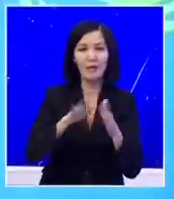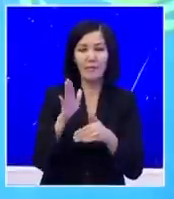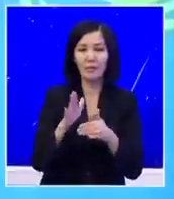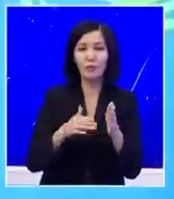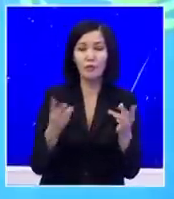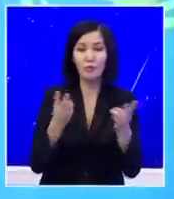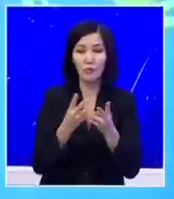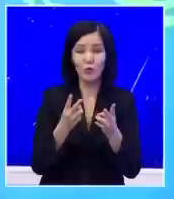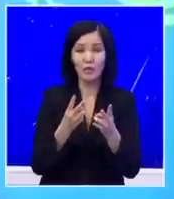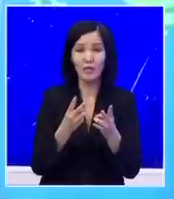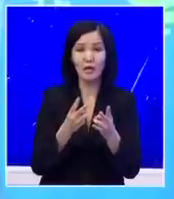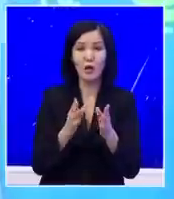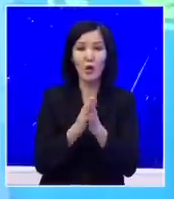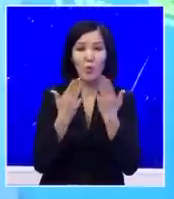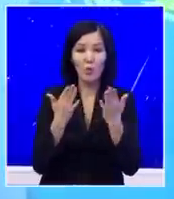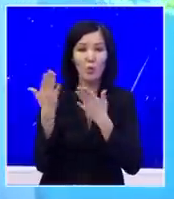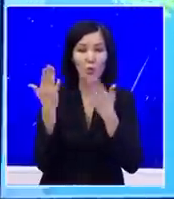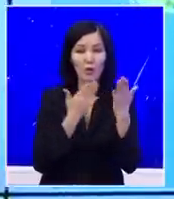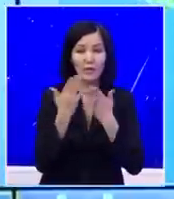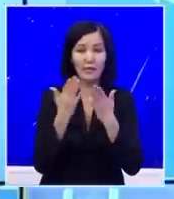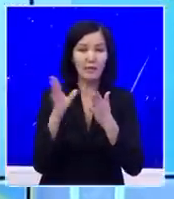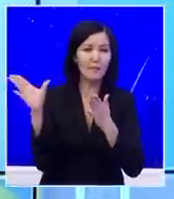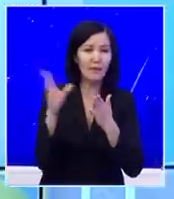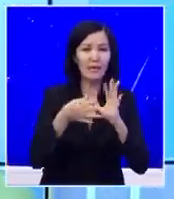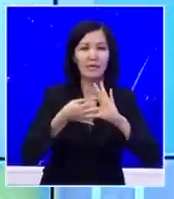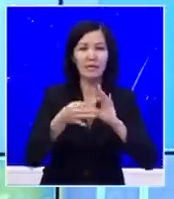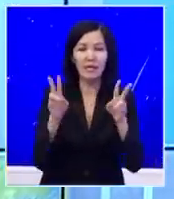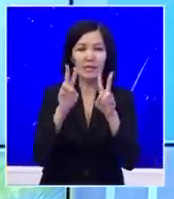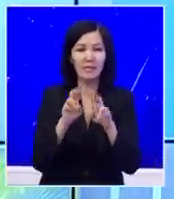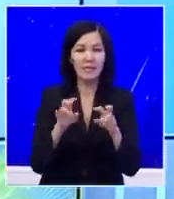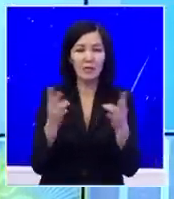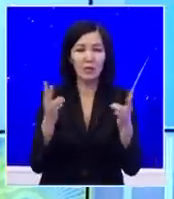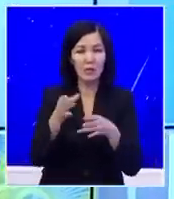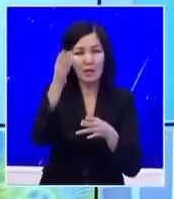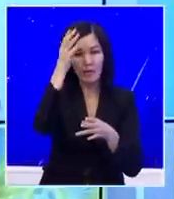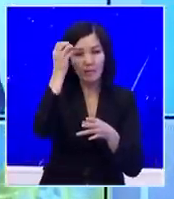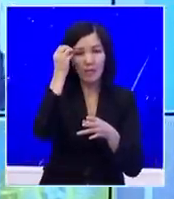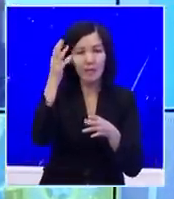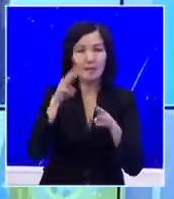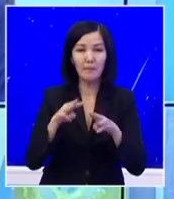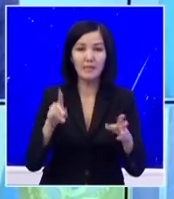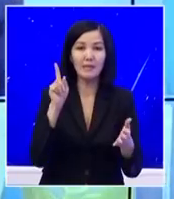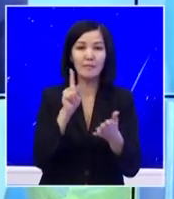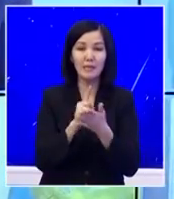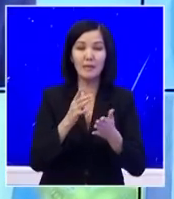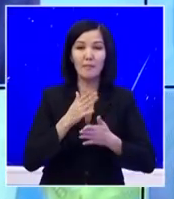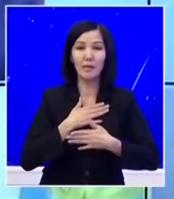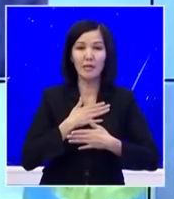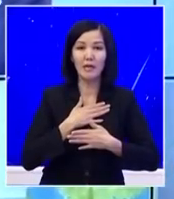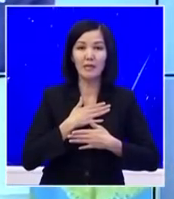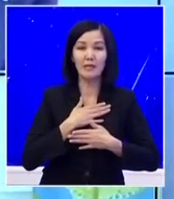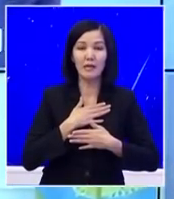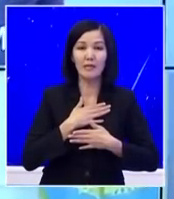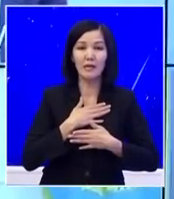Бұл аксиома. Оқулықтардың апробациясын түпкілікті түрде көтеру керек. Бұл білім және ғылым министрлігінің міндеті. Мен тіпті оны басымдыққа